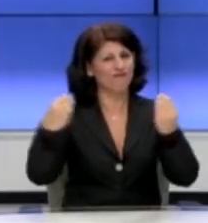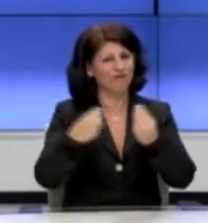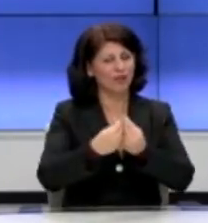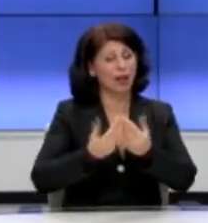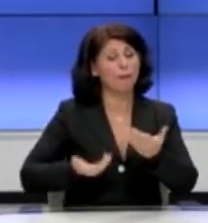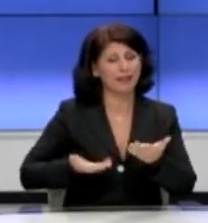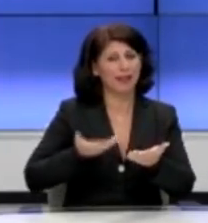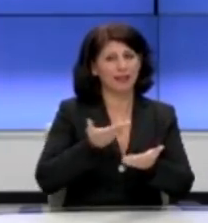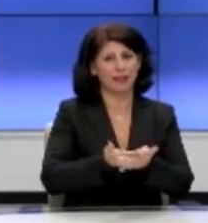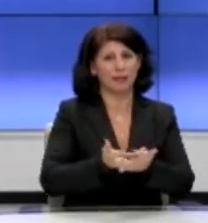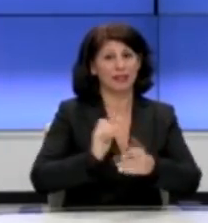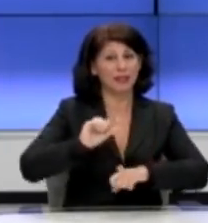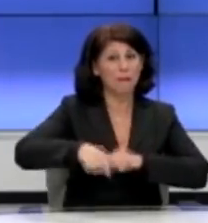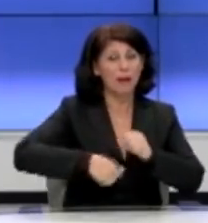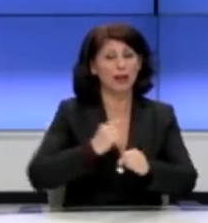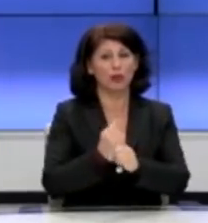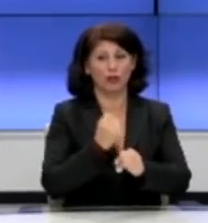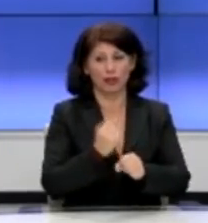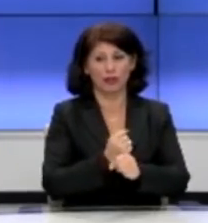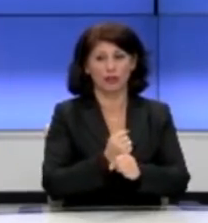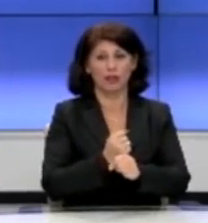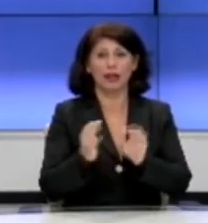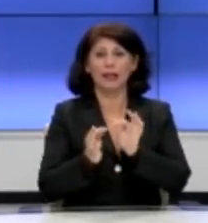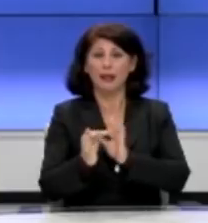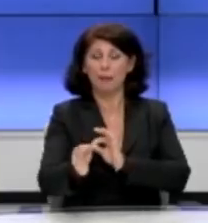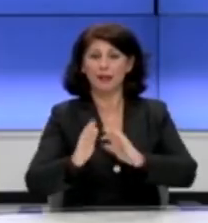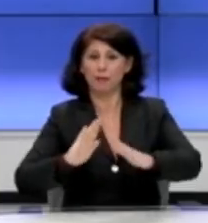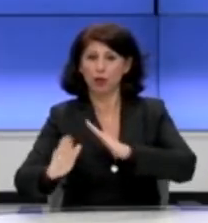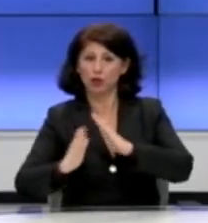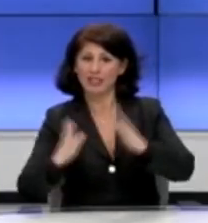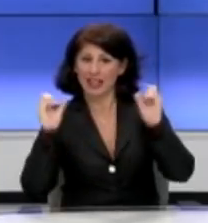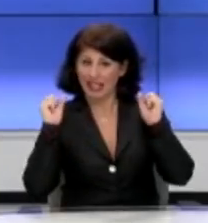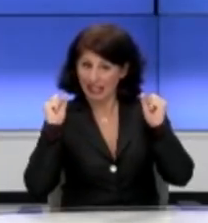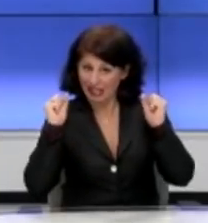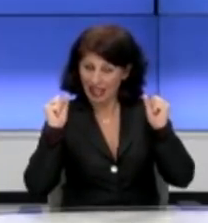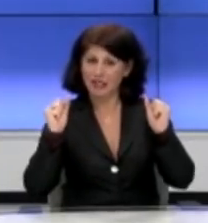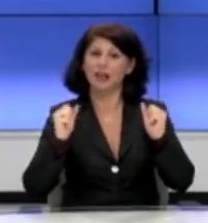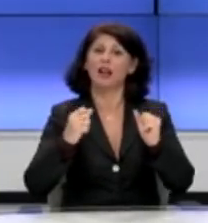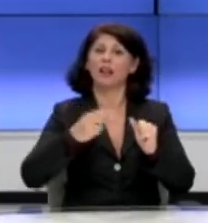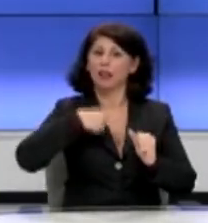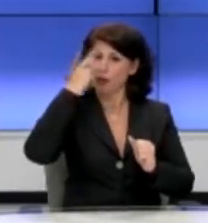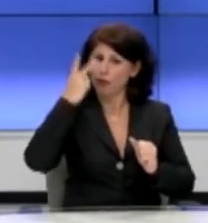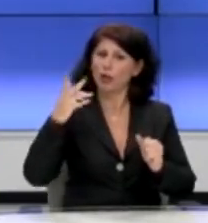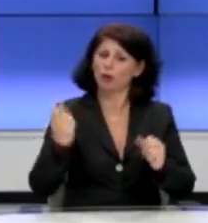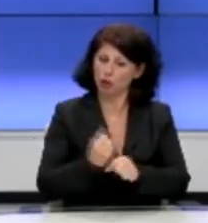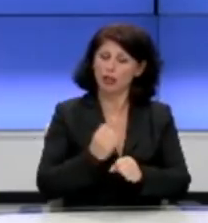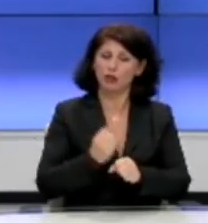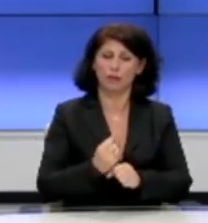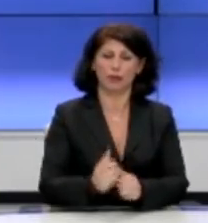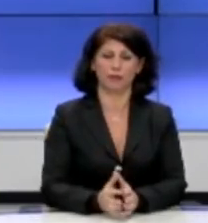τα αιτήματα και την πάλη των εργαζομένων για μέτρα προστασίας της υγείας και των δικαιωμάτων τους.